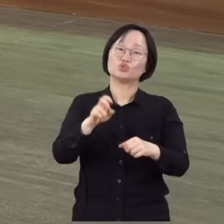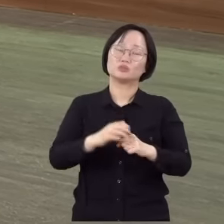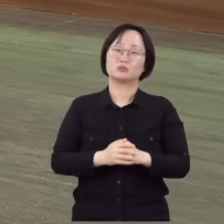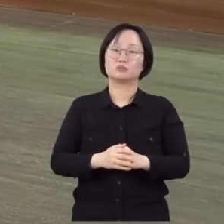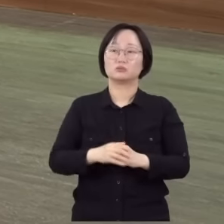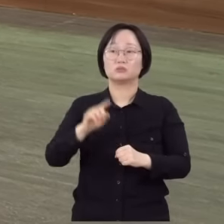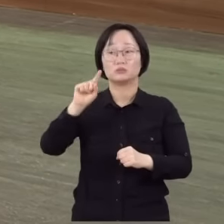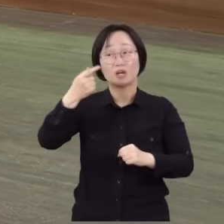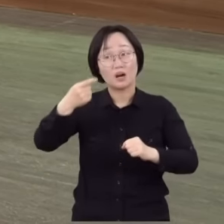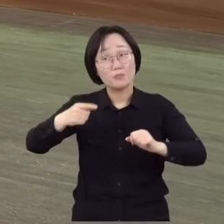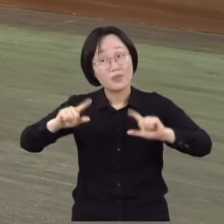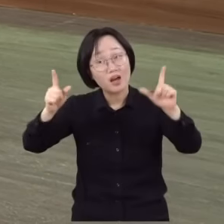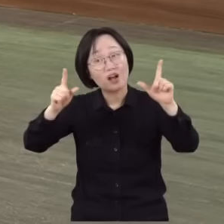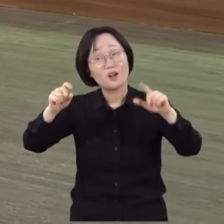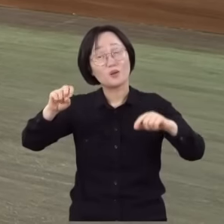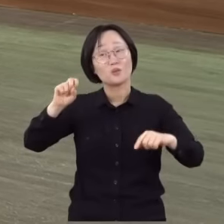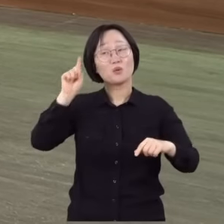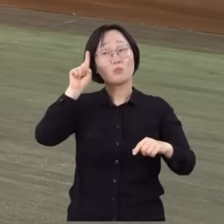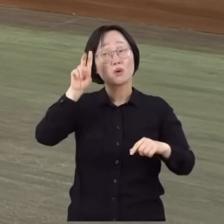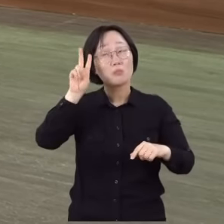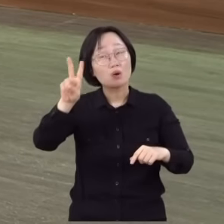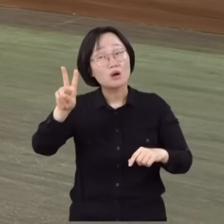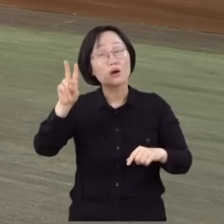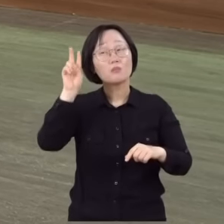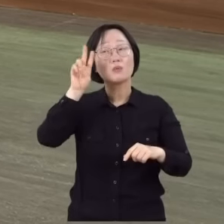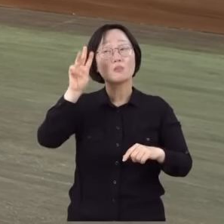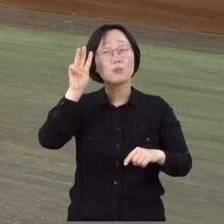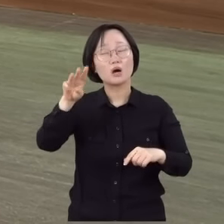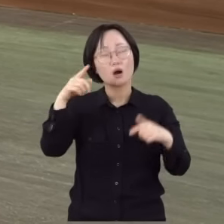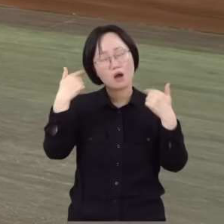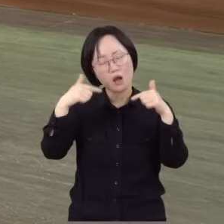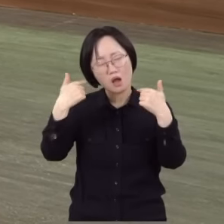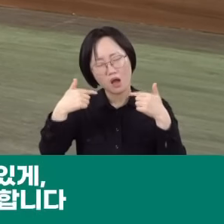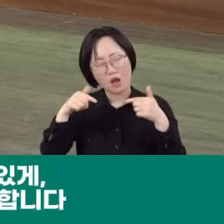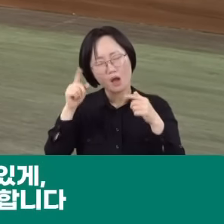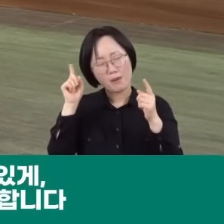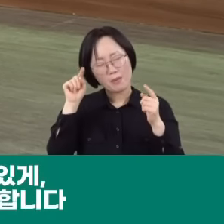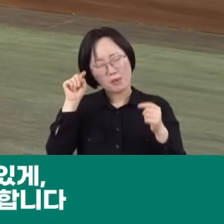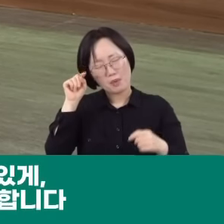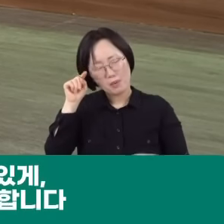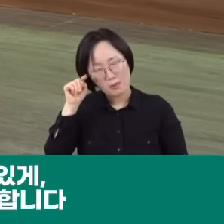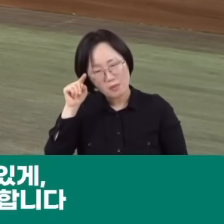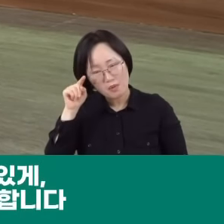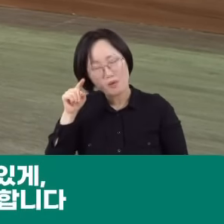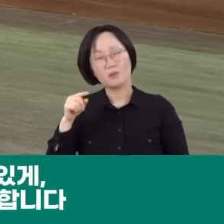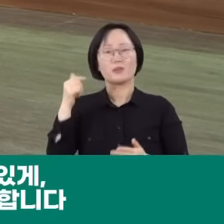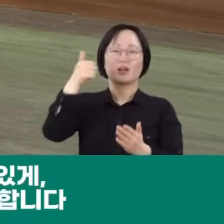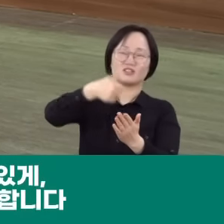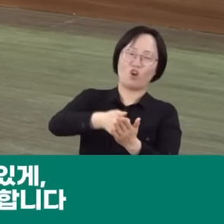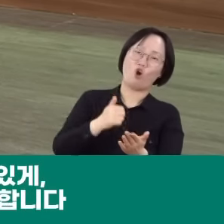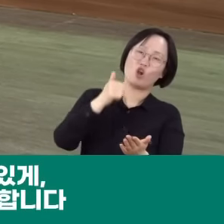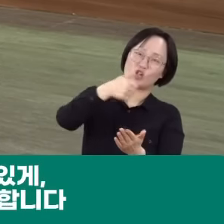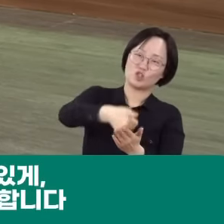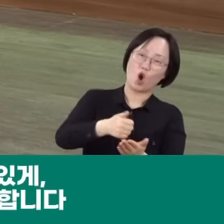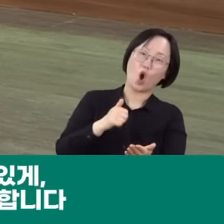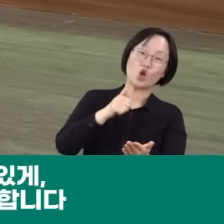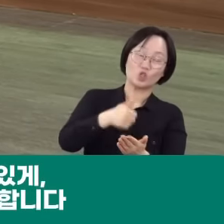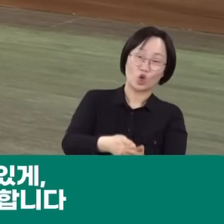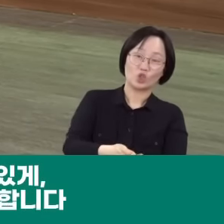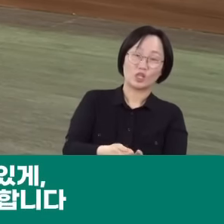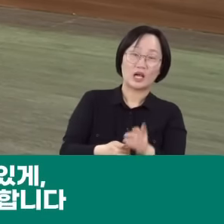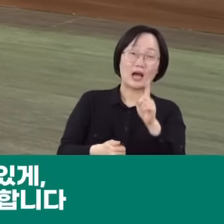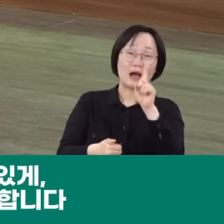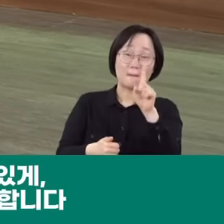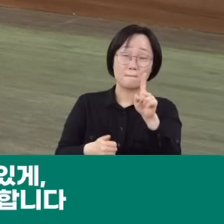다다음 날 매일매일 절을 한데 절을 한 배씩 한 배씩 한